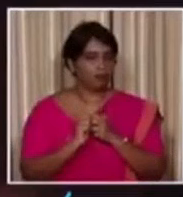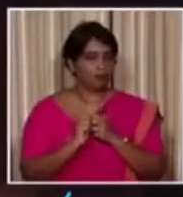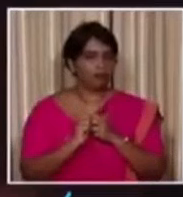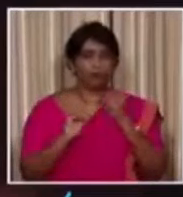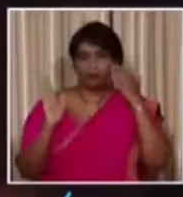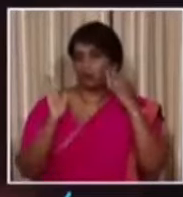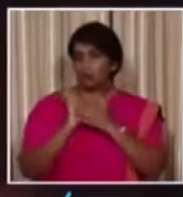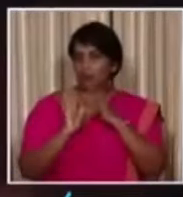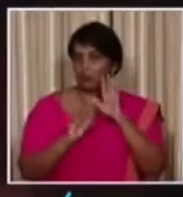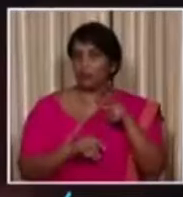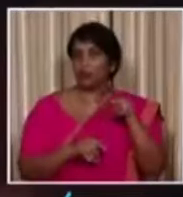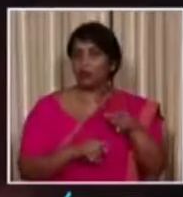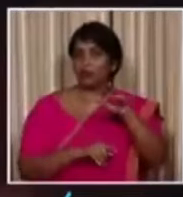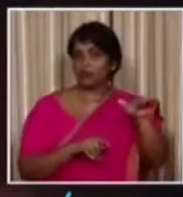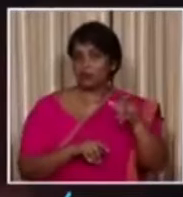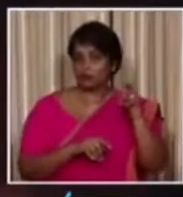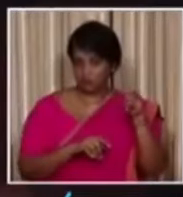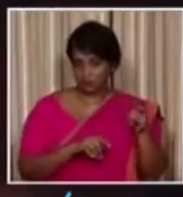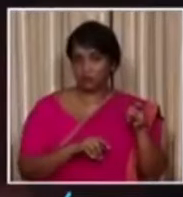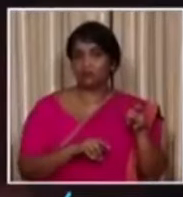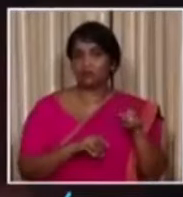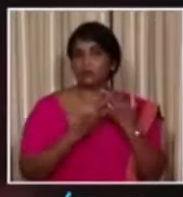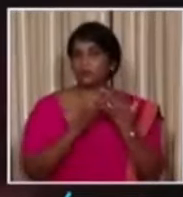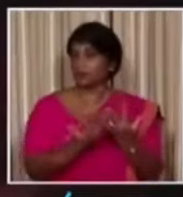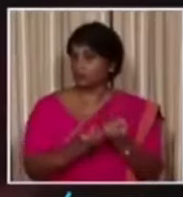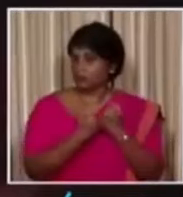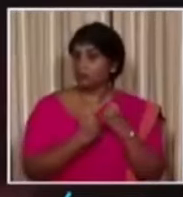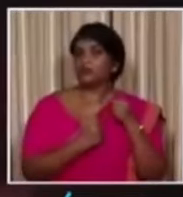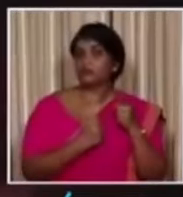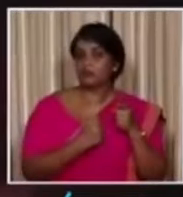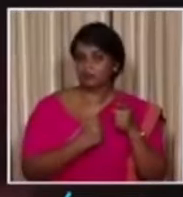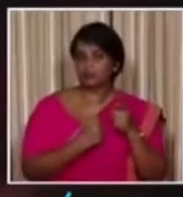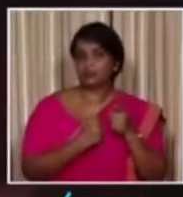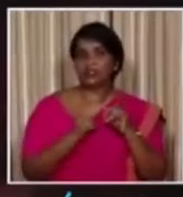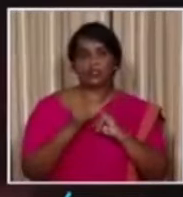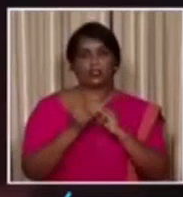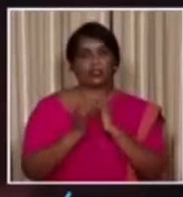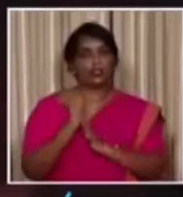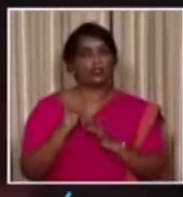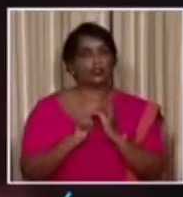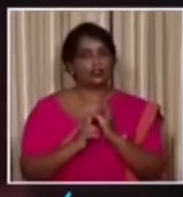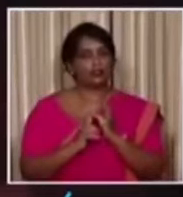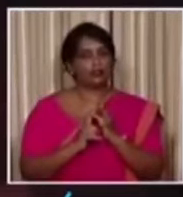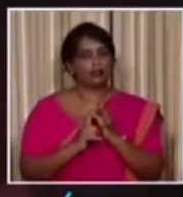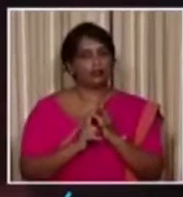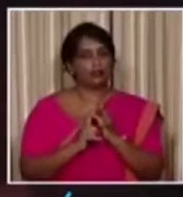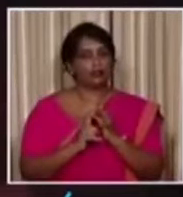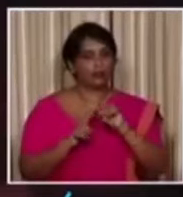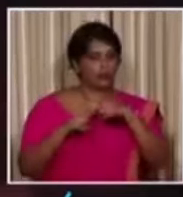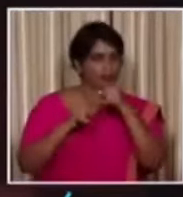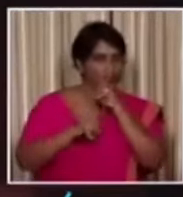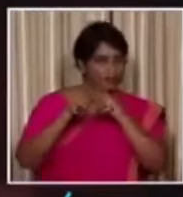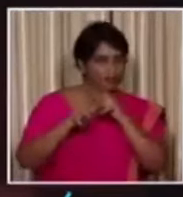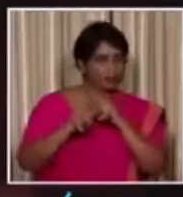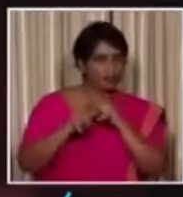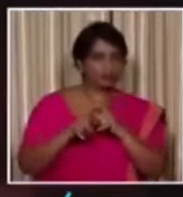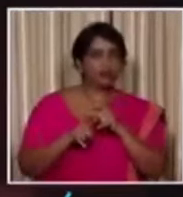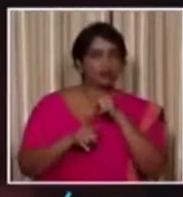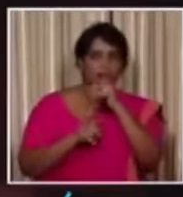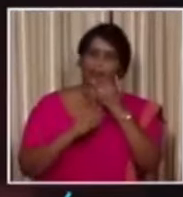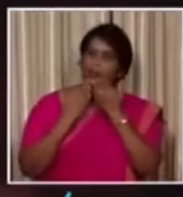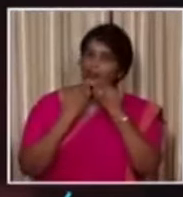ගොදුරු වෙලා සිටින ඒ ප්‍රජාව එයින් මුදවා ගන්නට සේමසිං ඇමතිතුමා ඔබතුමා වෙනත් සාකච්ඡාවක් හිටි මම